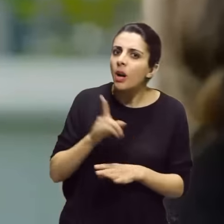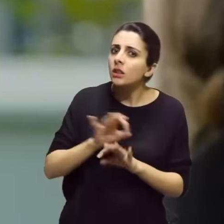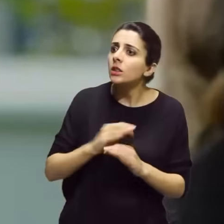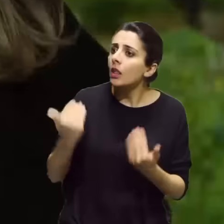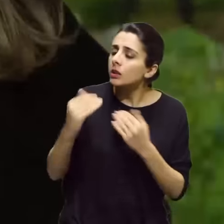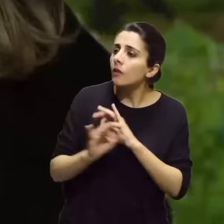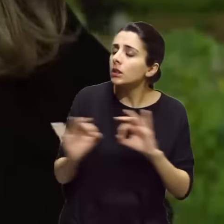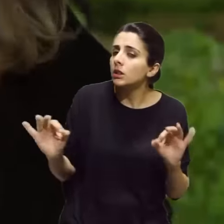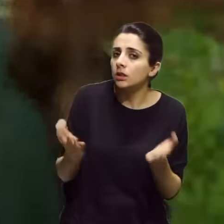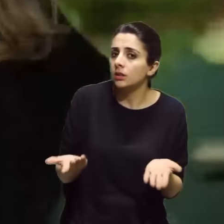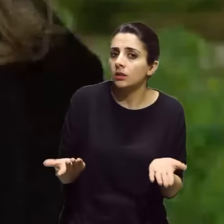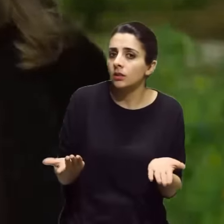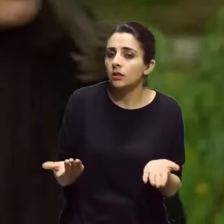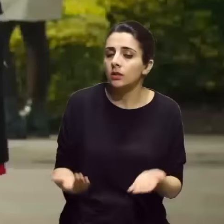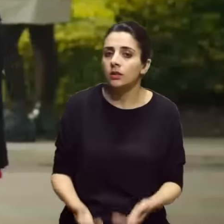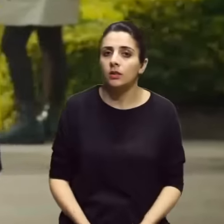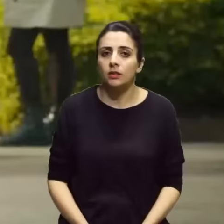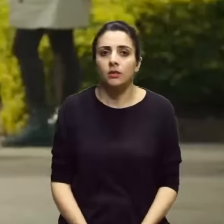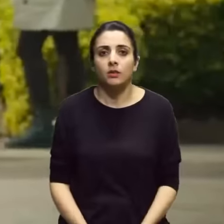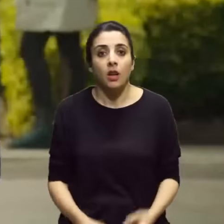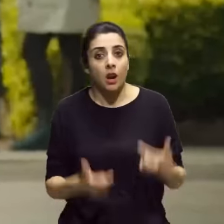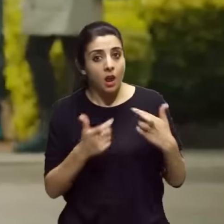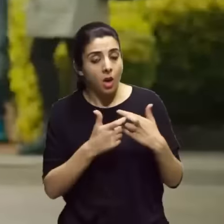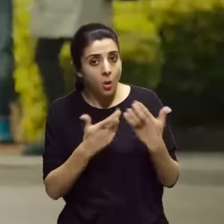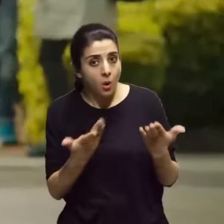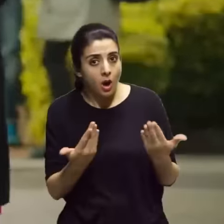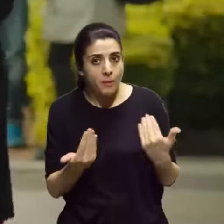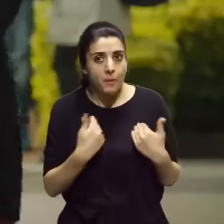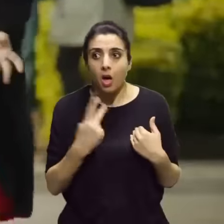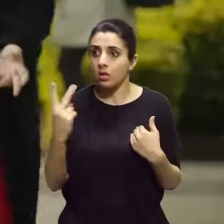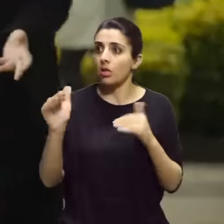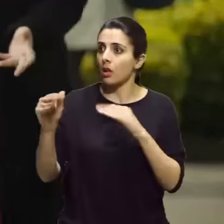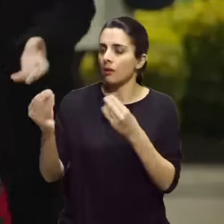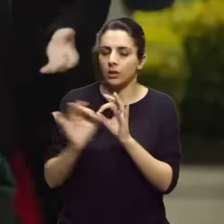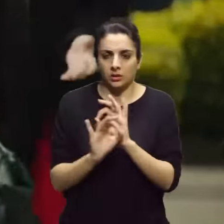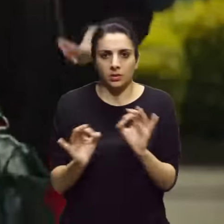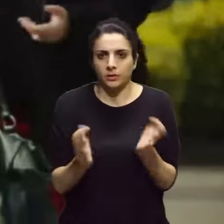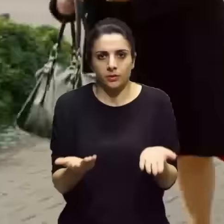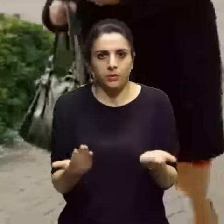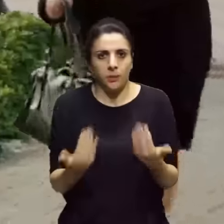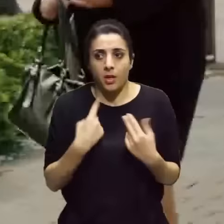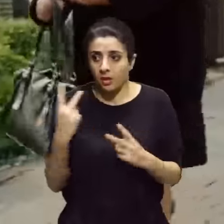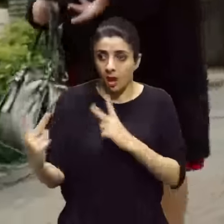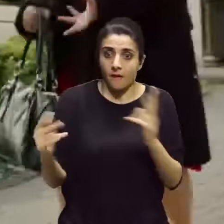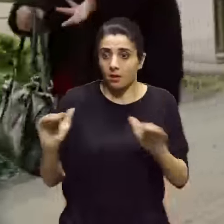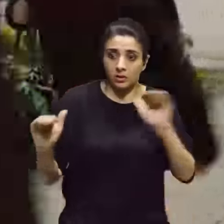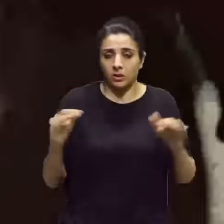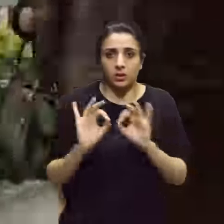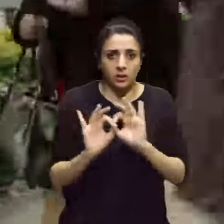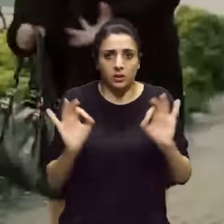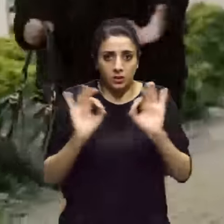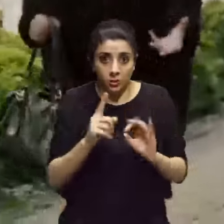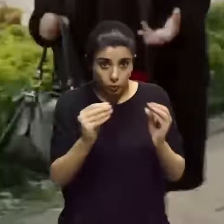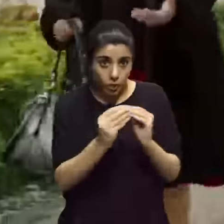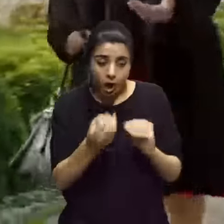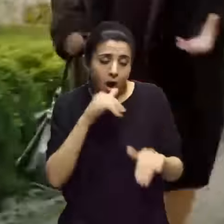zaman benim tarafımı tutmadın ya. Reho, ben onun tarafını da tutmadım ki. Ya ben kimsenin tarafını tutmuyorum diye sen